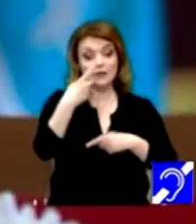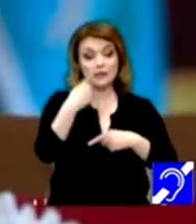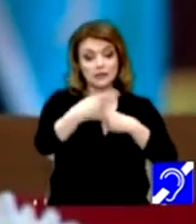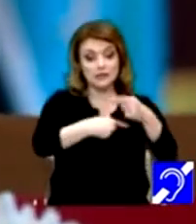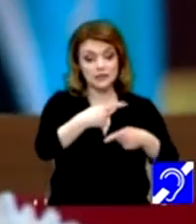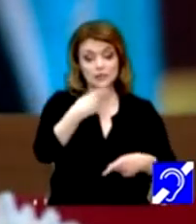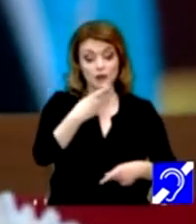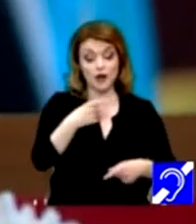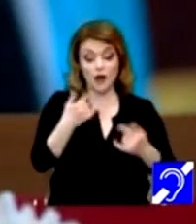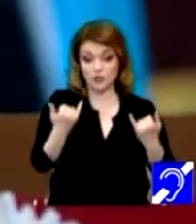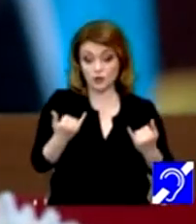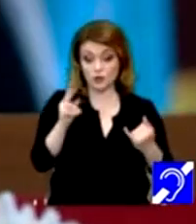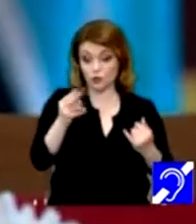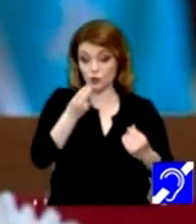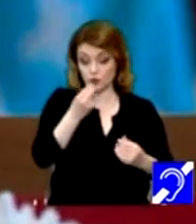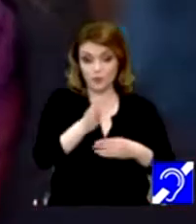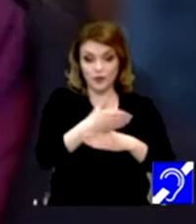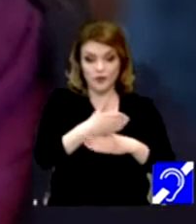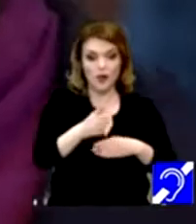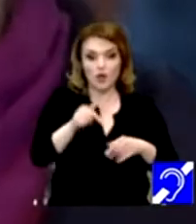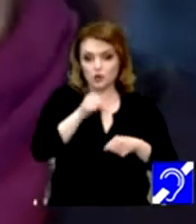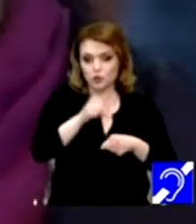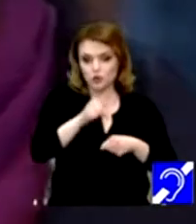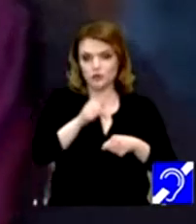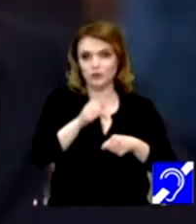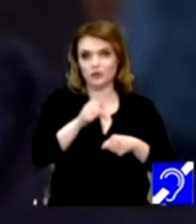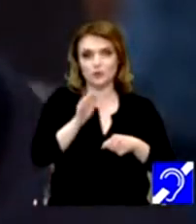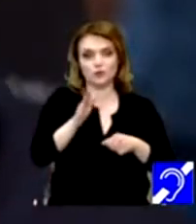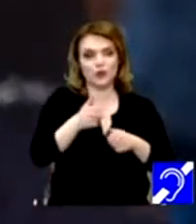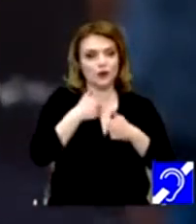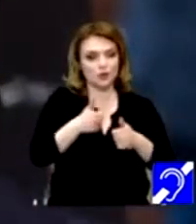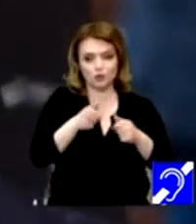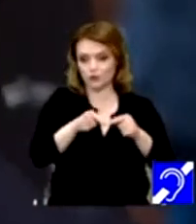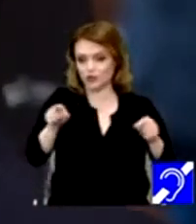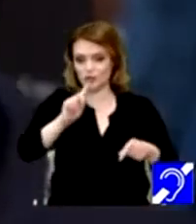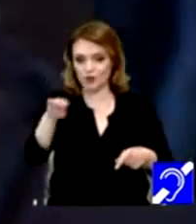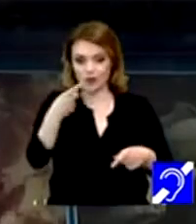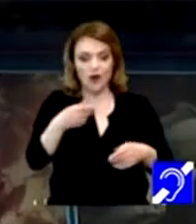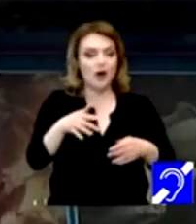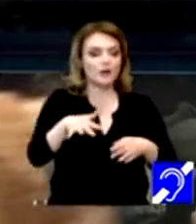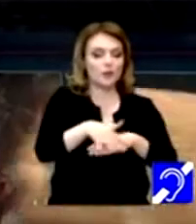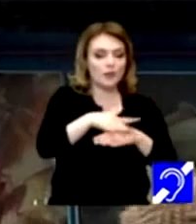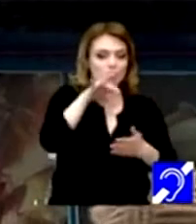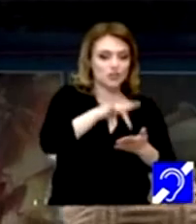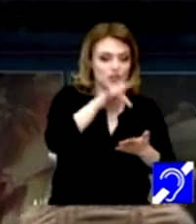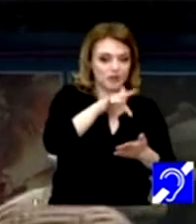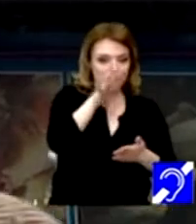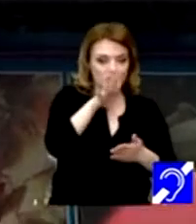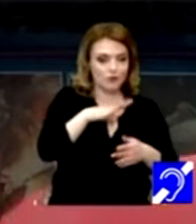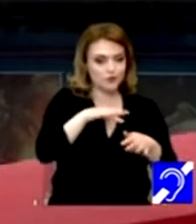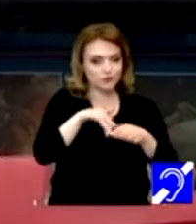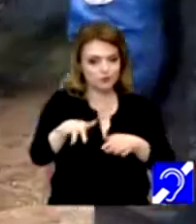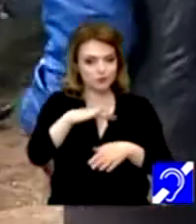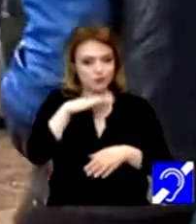care gustă din pește în această zi se va simți tot anul ca peștele în apă. Așa că la piața centrală din Chișinău a fost mare